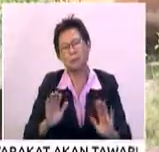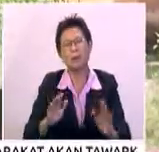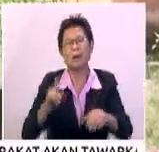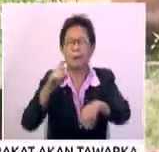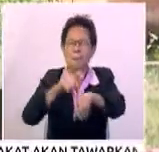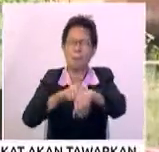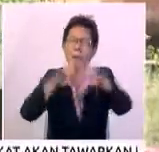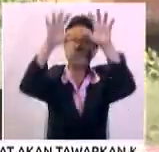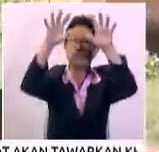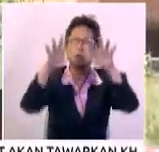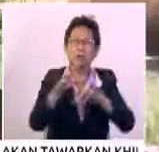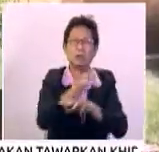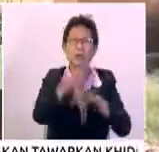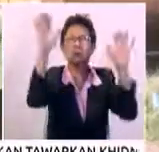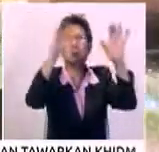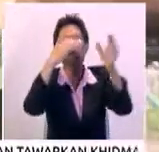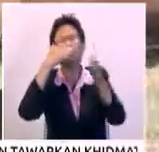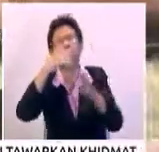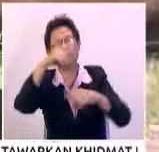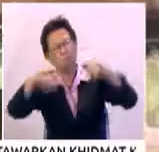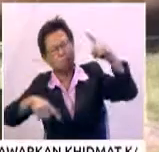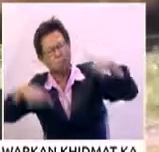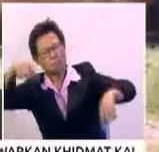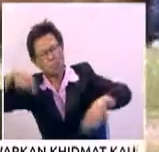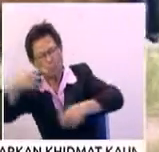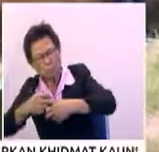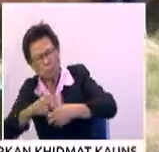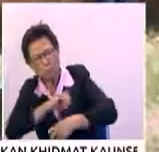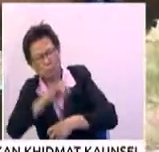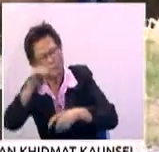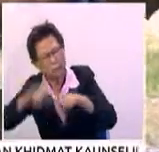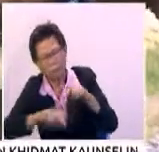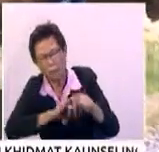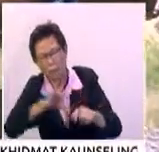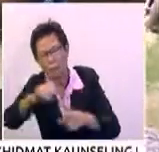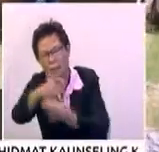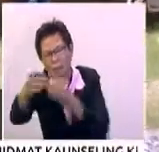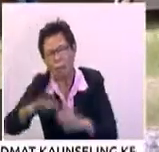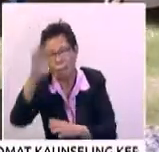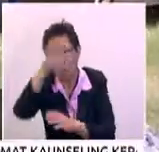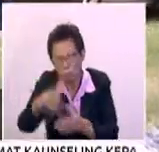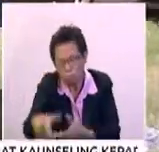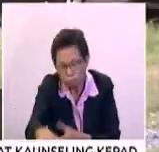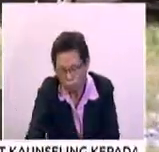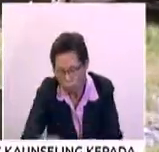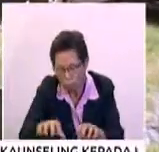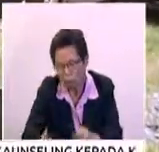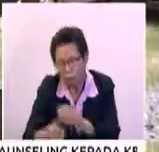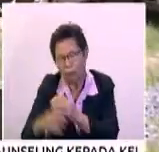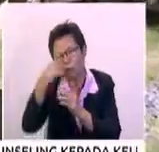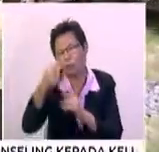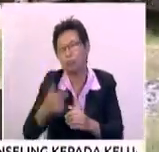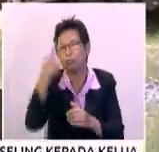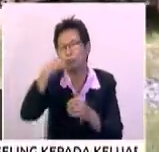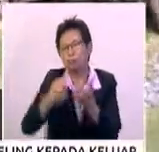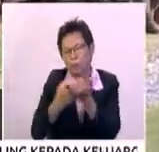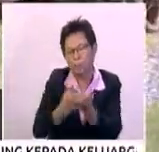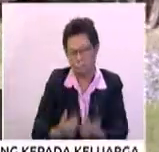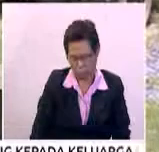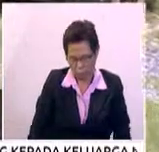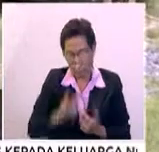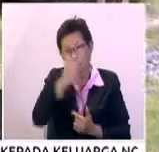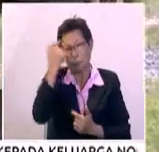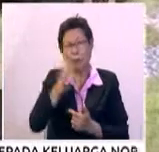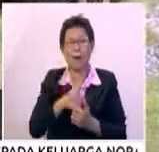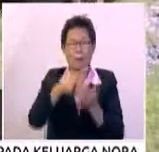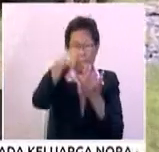musim hujan dan cuaca tidak menentu membuatkan mereka sukar untuk turun ke laut bagi mencari hidupan laut untuk menyara kehidupan mereka. Justru